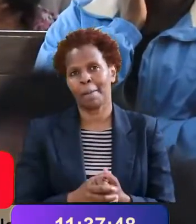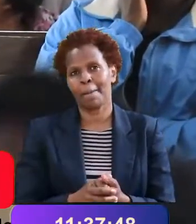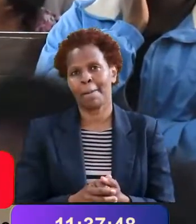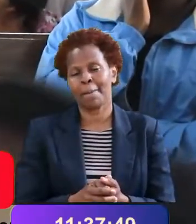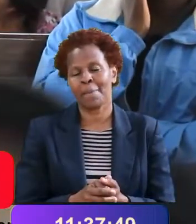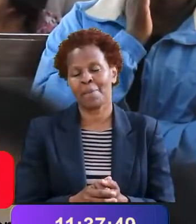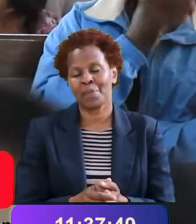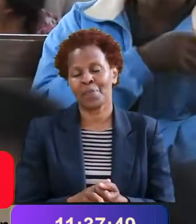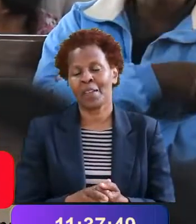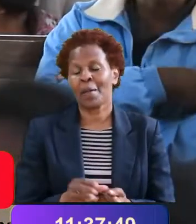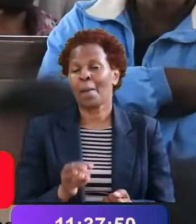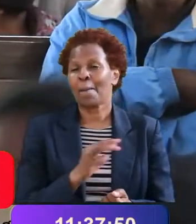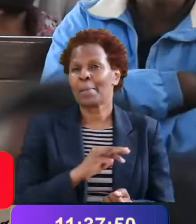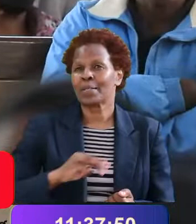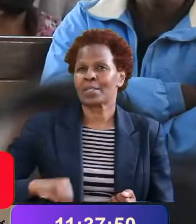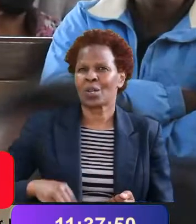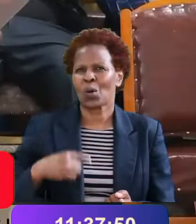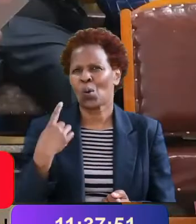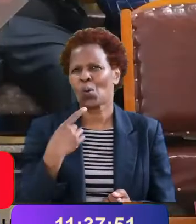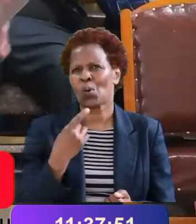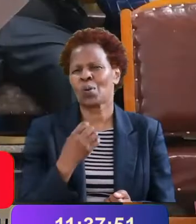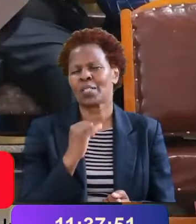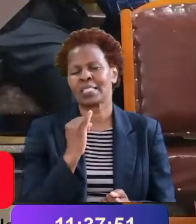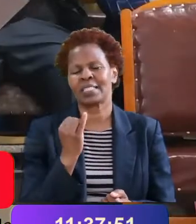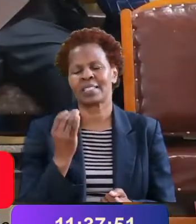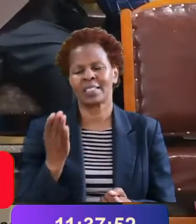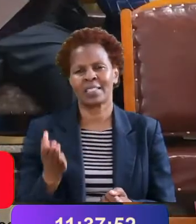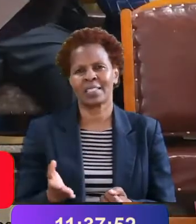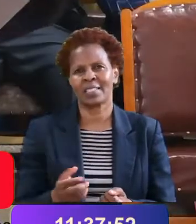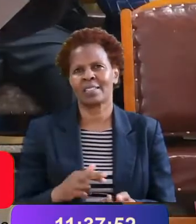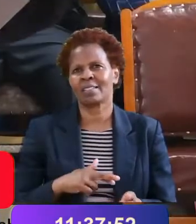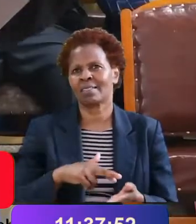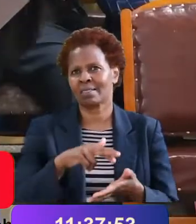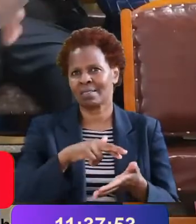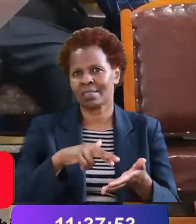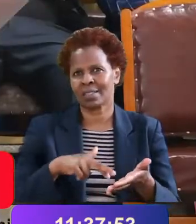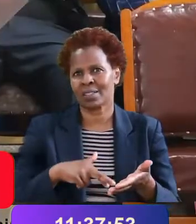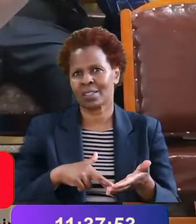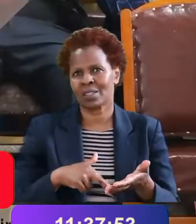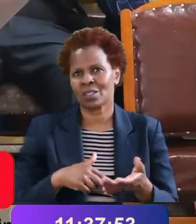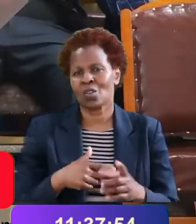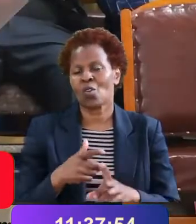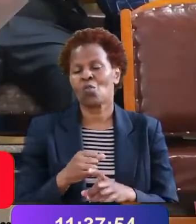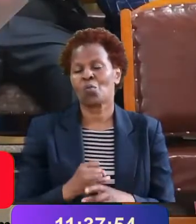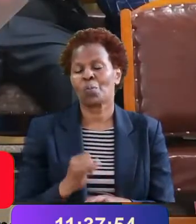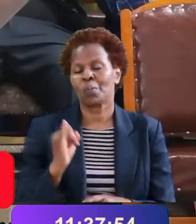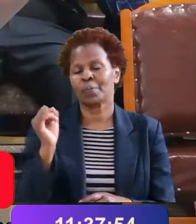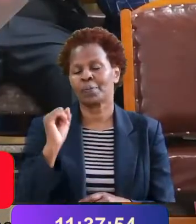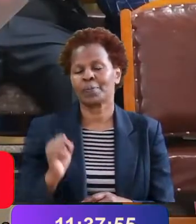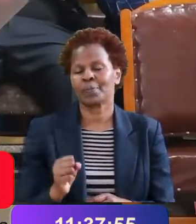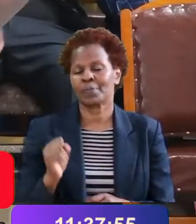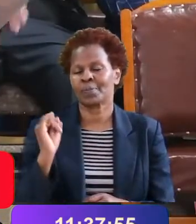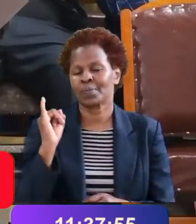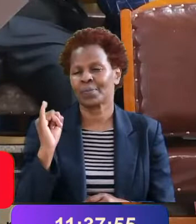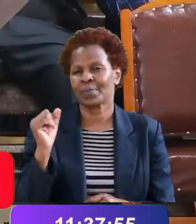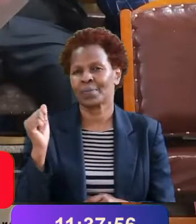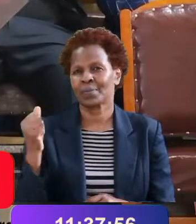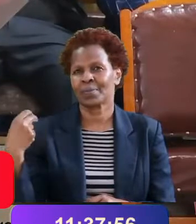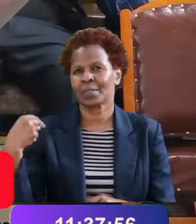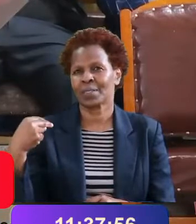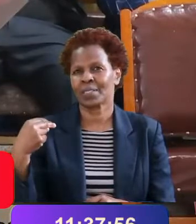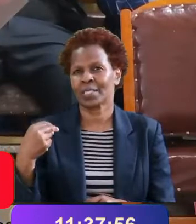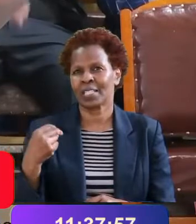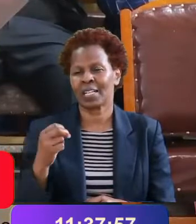Huyu Masihi ni nani? Na tumesomewa kutoka Isaiah, na tunaambiwa yeye ni mshauri